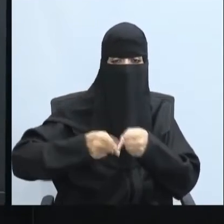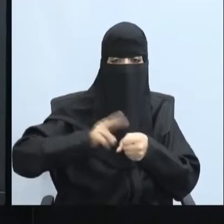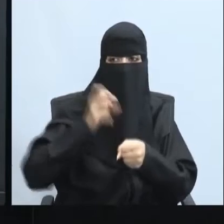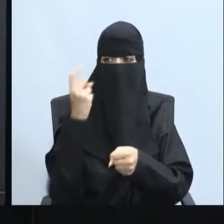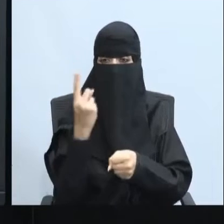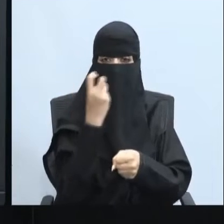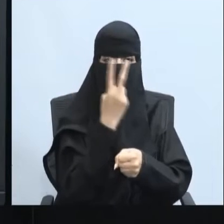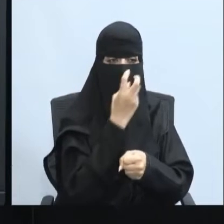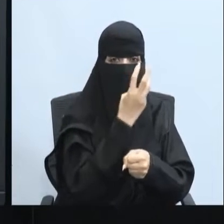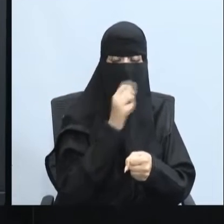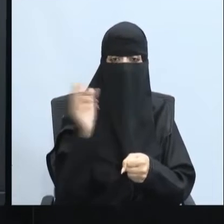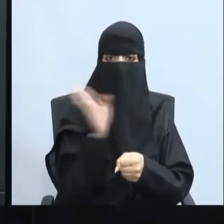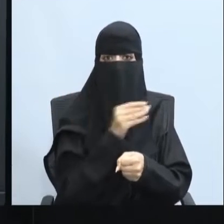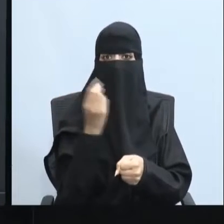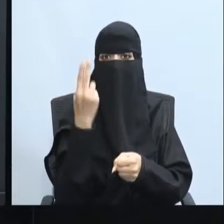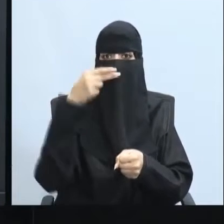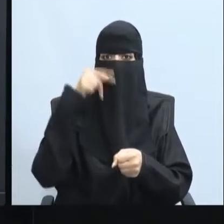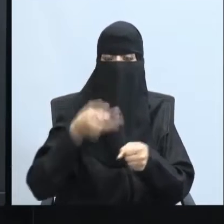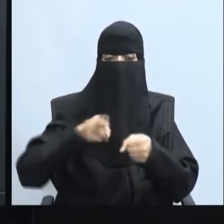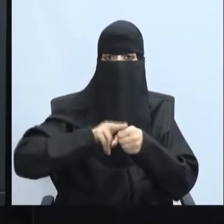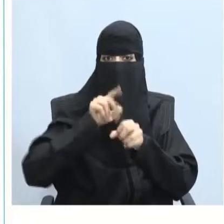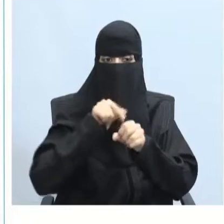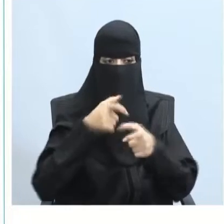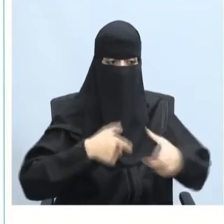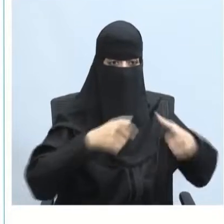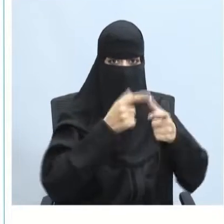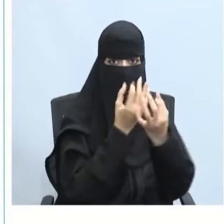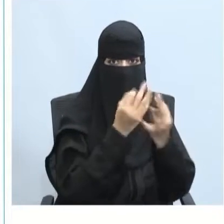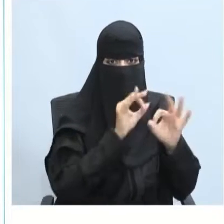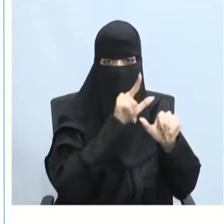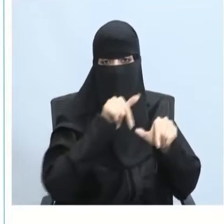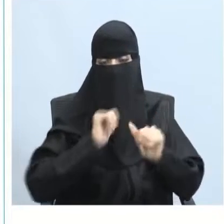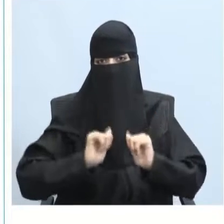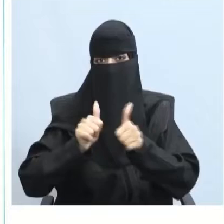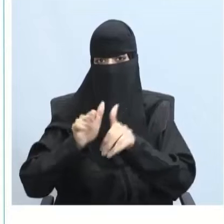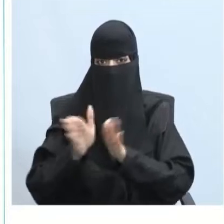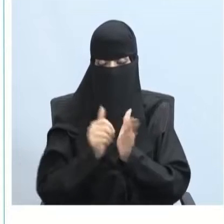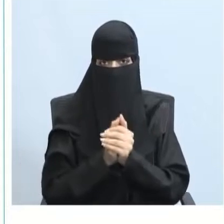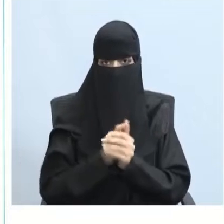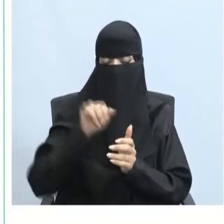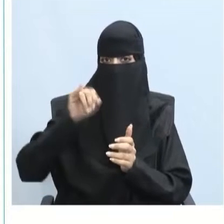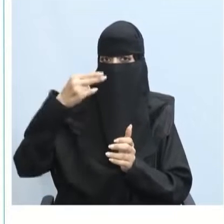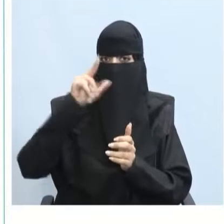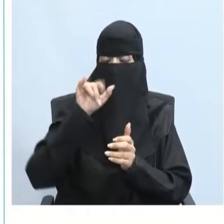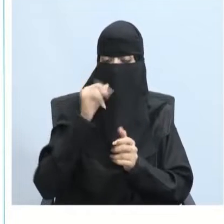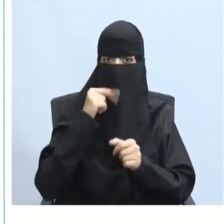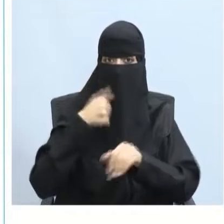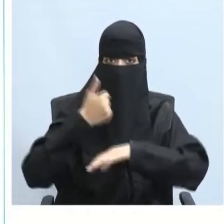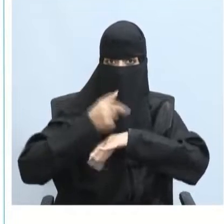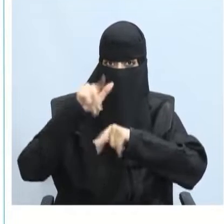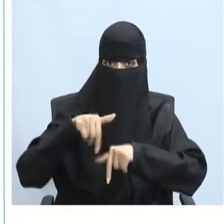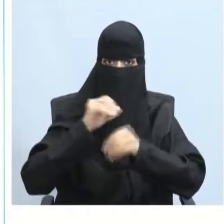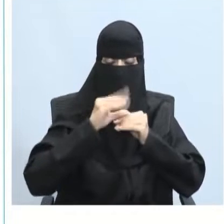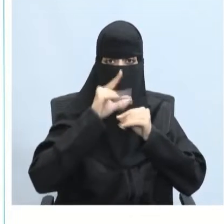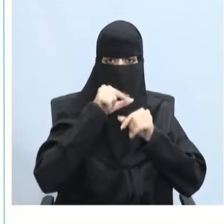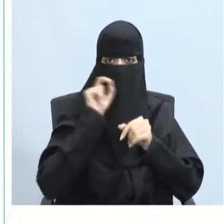الفريق بجاهزية للعرض الاول المعلم الرئيس في المشروع هو